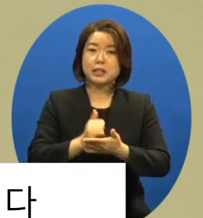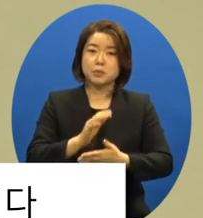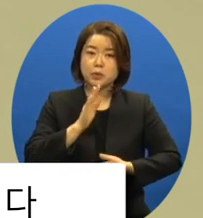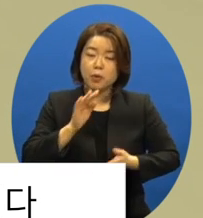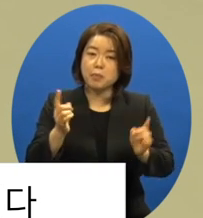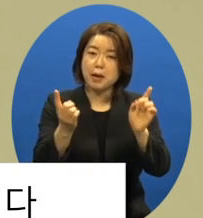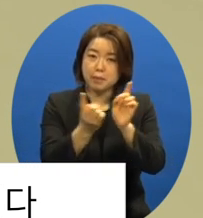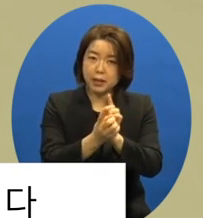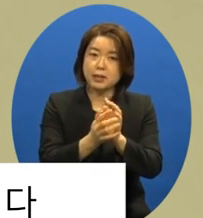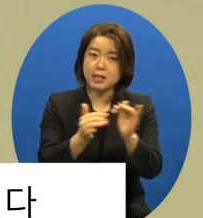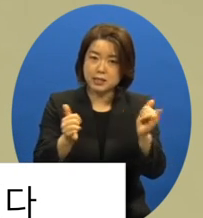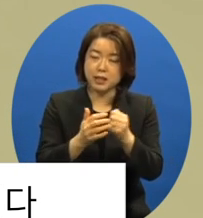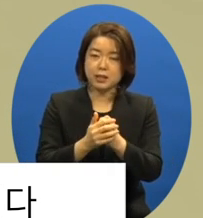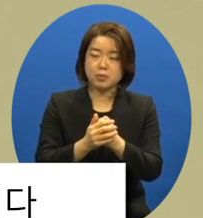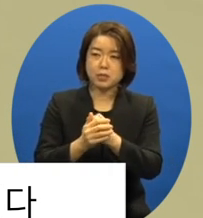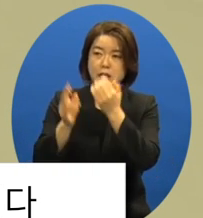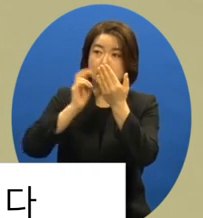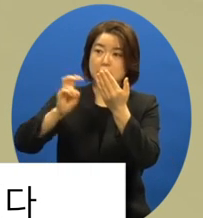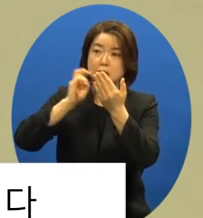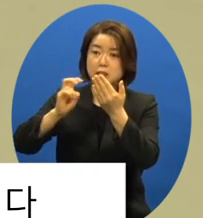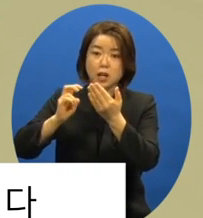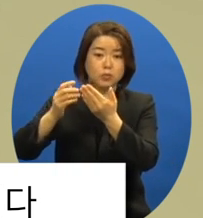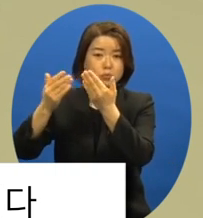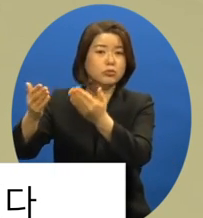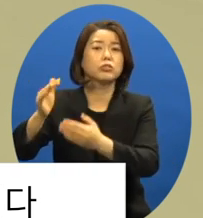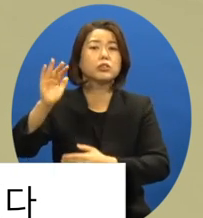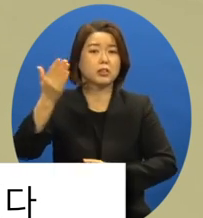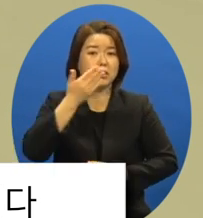사람은 찬송하지 않을 수가 없습니다.